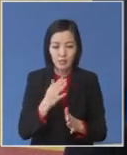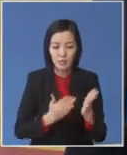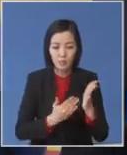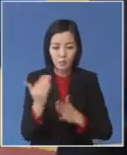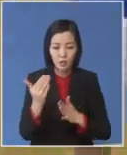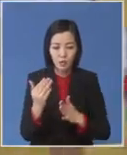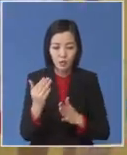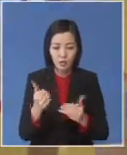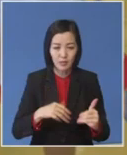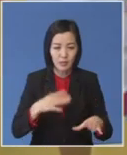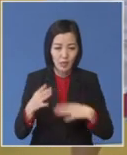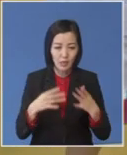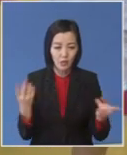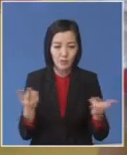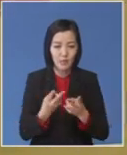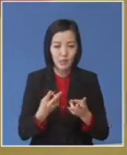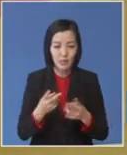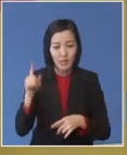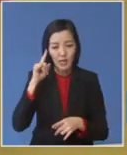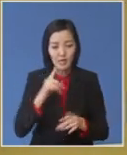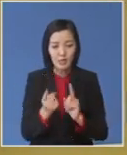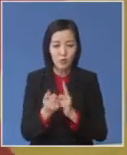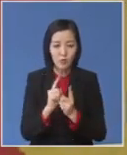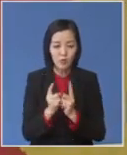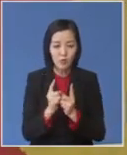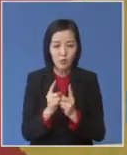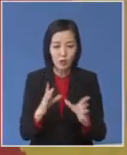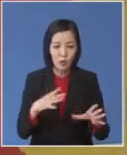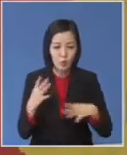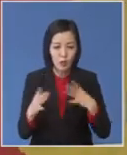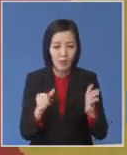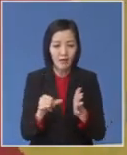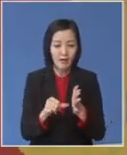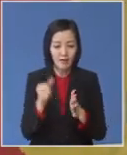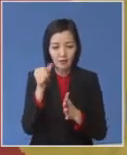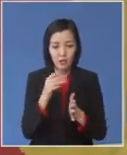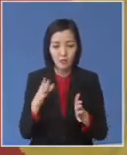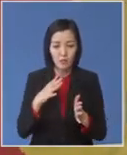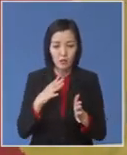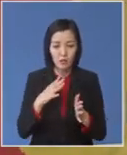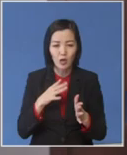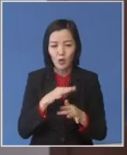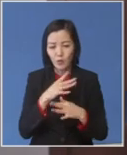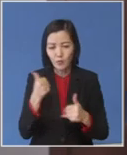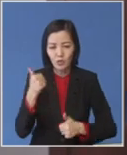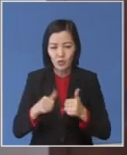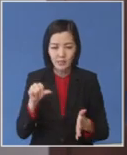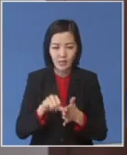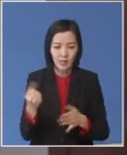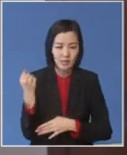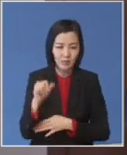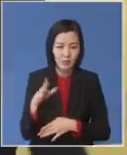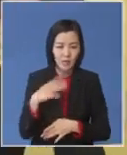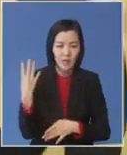керек болып отыр балаларға. Ерасыл Биғалиев қазақ күресімен айналысқанына 6 жыл болды. Түрлі деңгейдегі жарыстарда топ жарып жүлдегер атанды. Осы уақытқа дейін